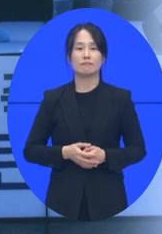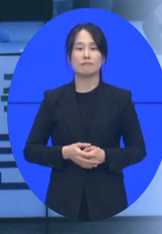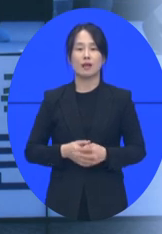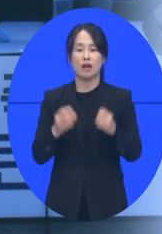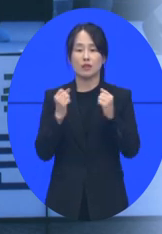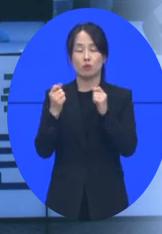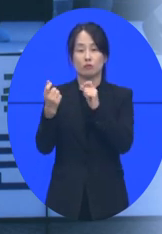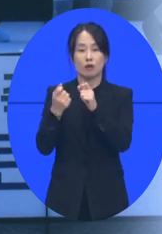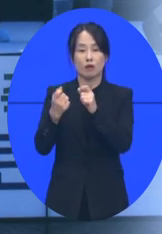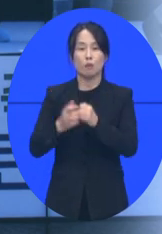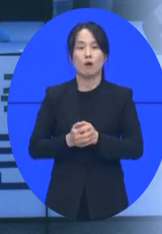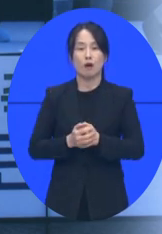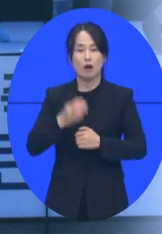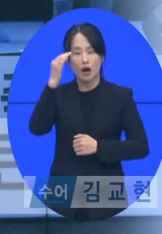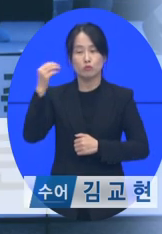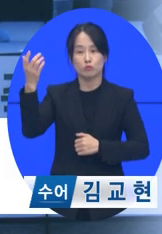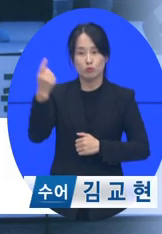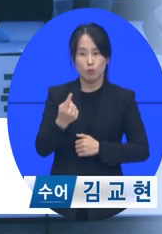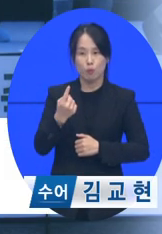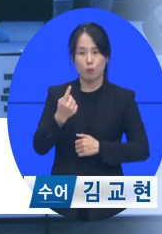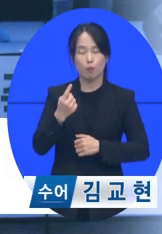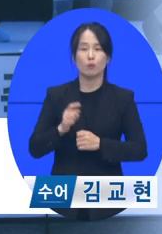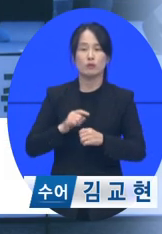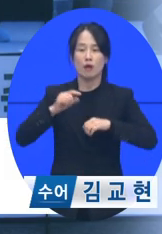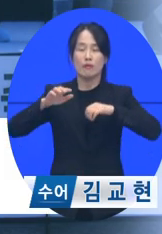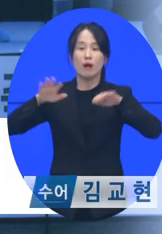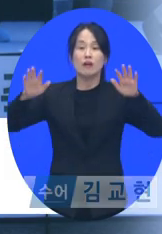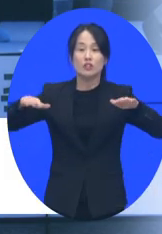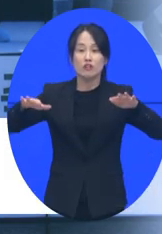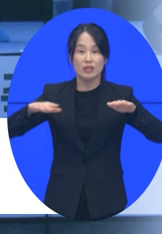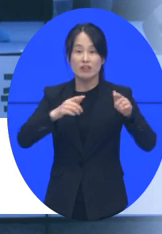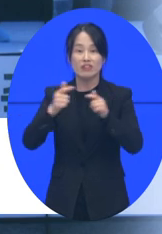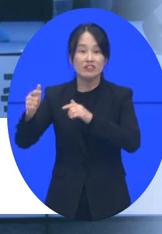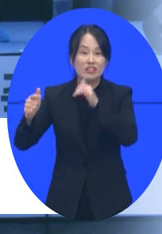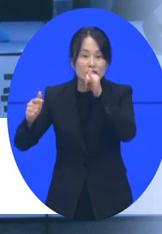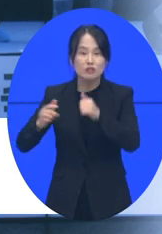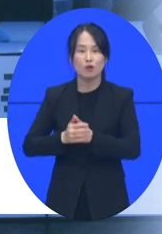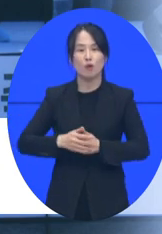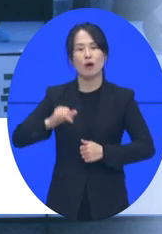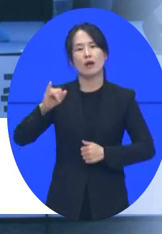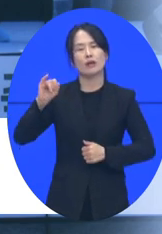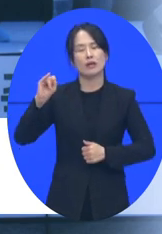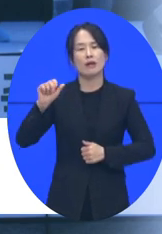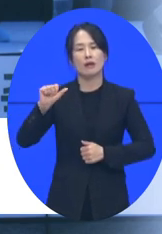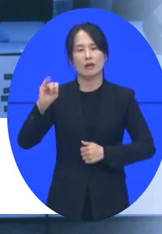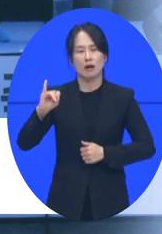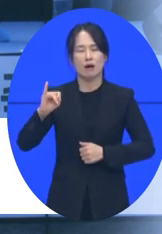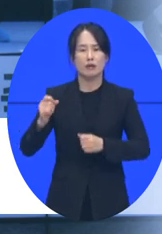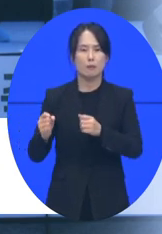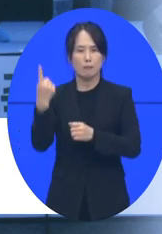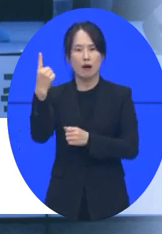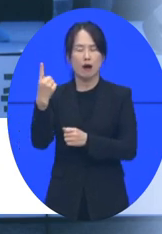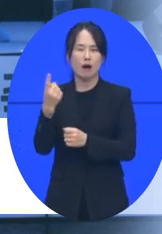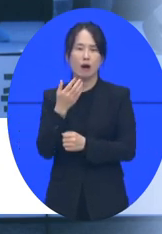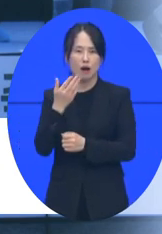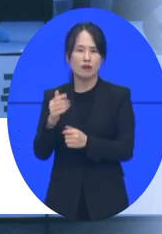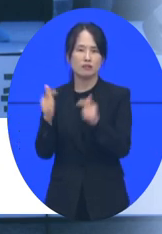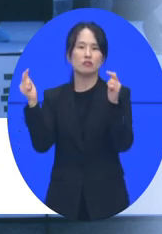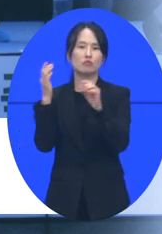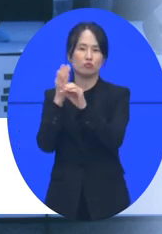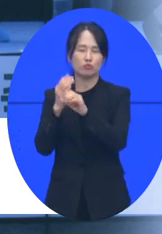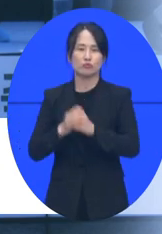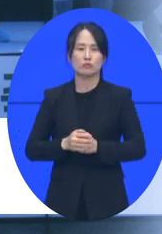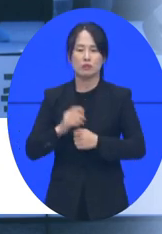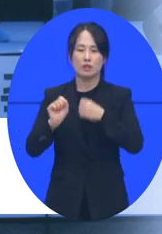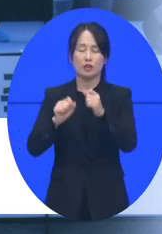겨울이 다가오면서 우리나라로 유입되는 야생 철세 인해 조류 인플루엔자 발생 가능성이 높아지고 있죠 경도가